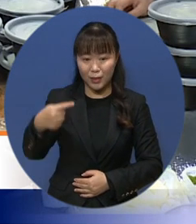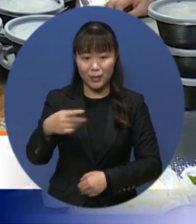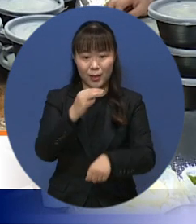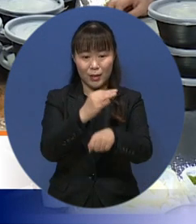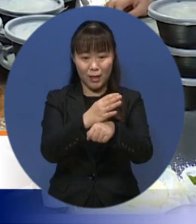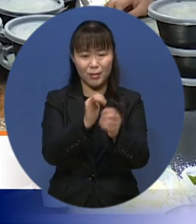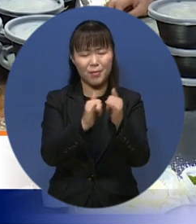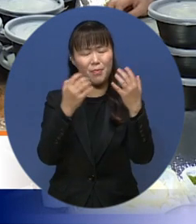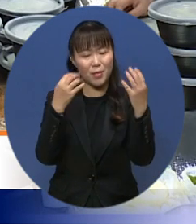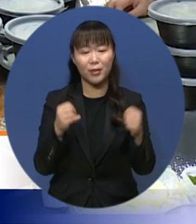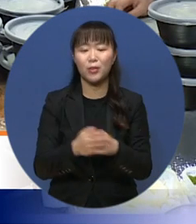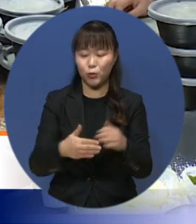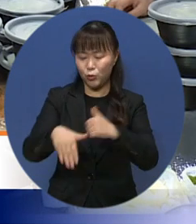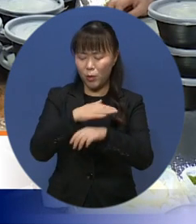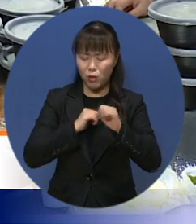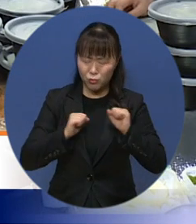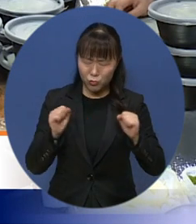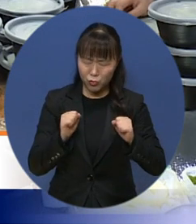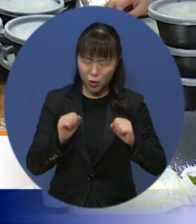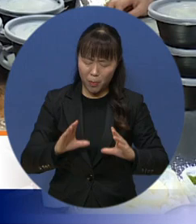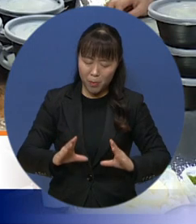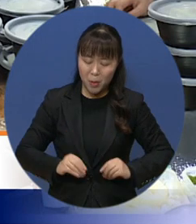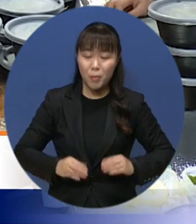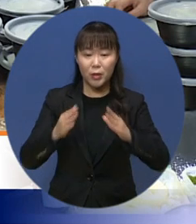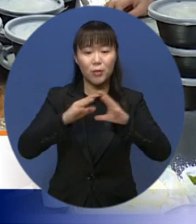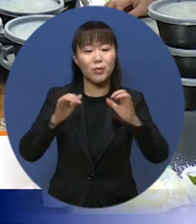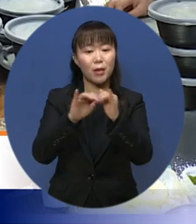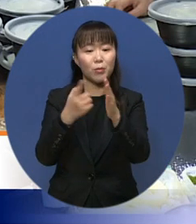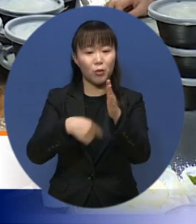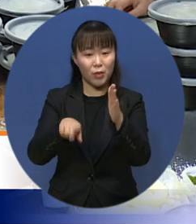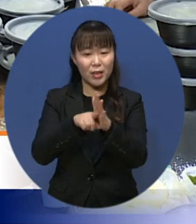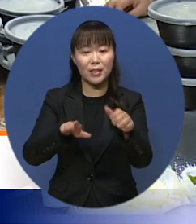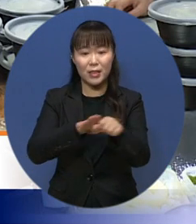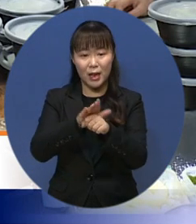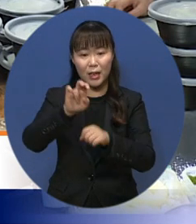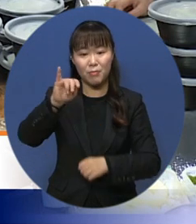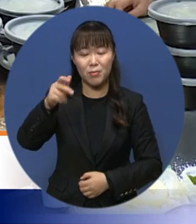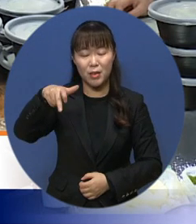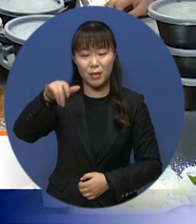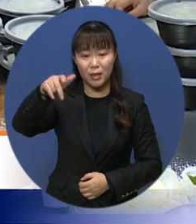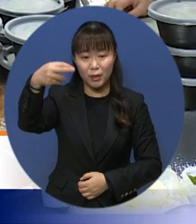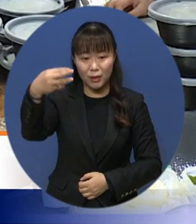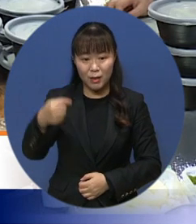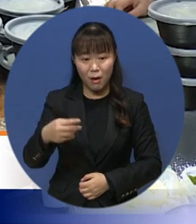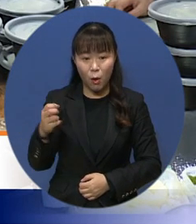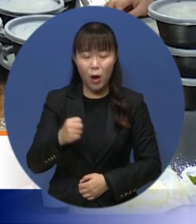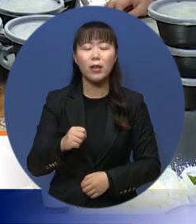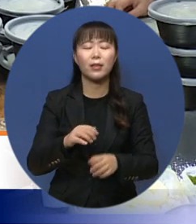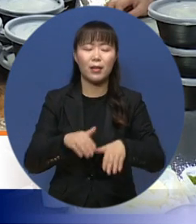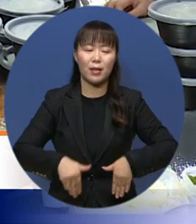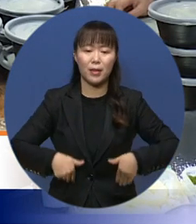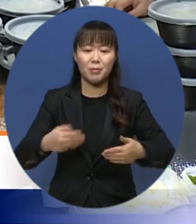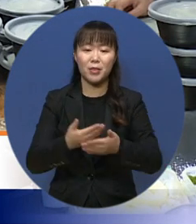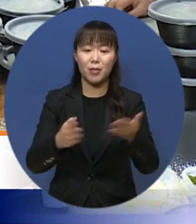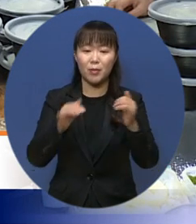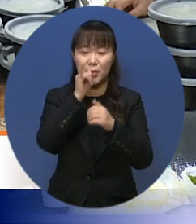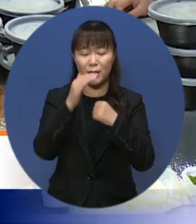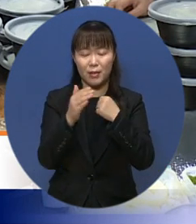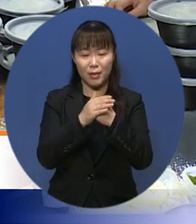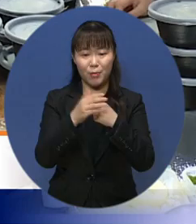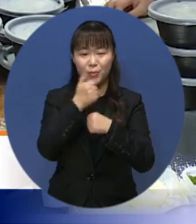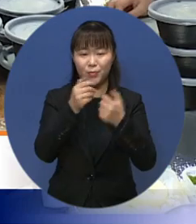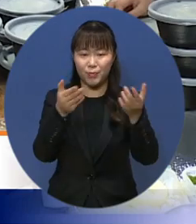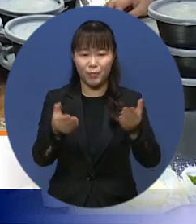많으시죠? 주변에 춥고 배고픈 이웃들을 위해 사랑의 밀키트로 따뜻한 손길을 전하는 이들이 있어 박성윤